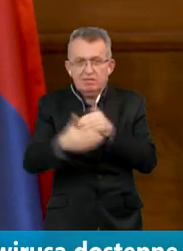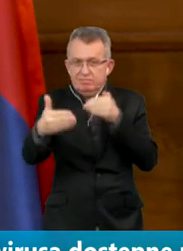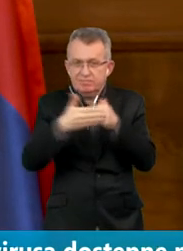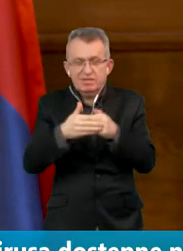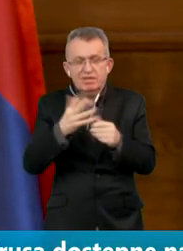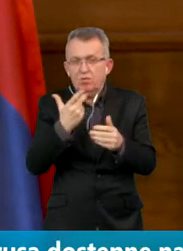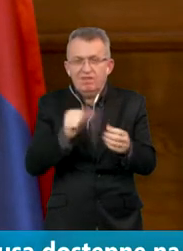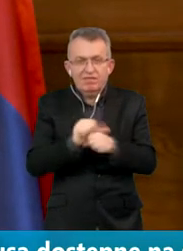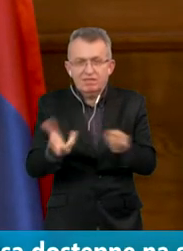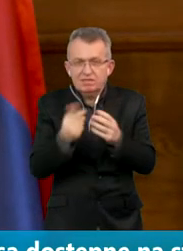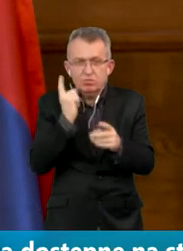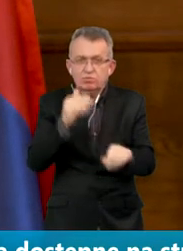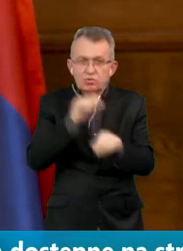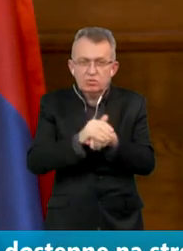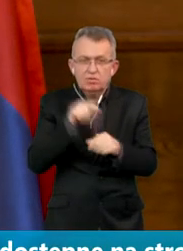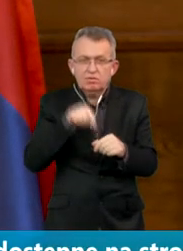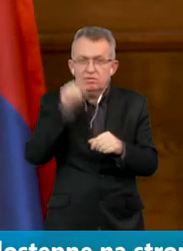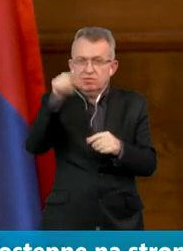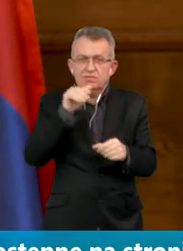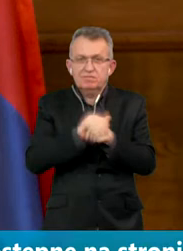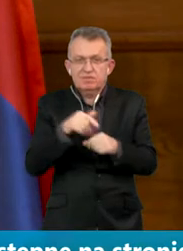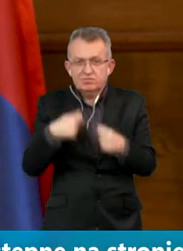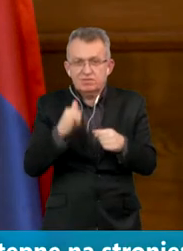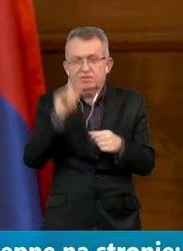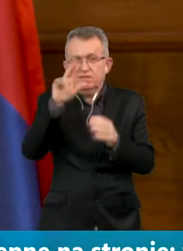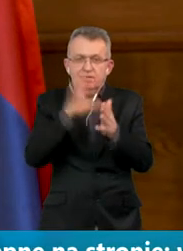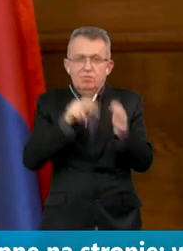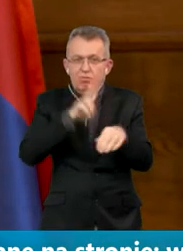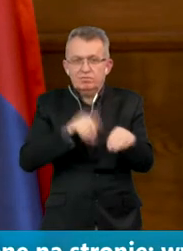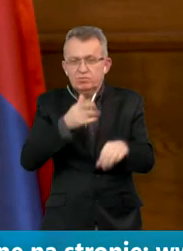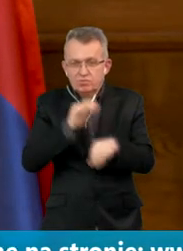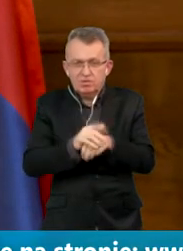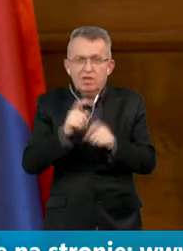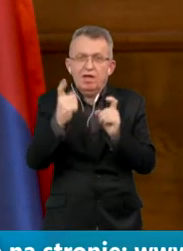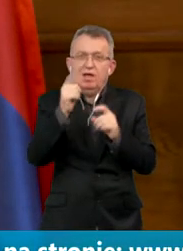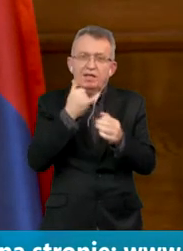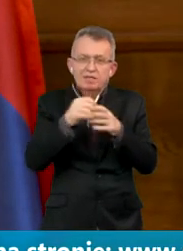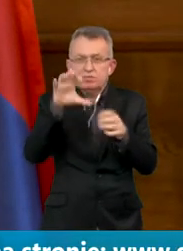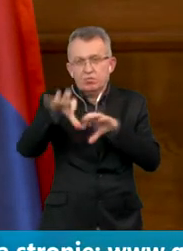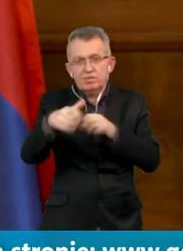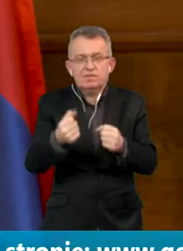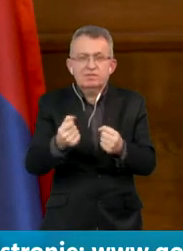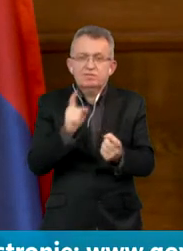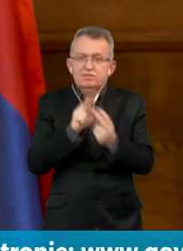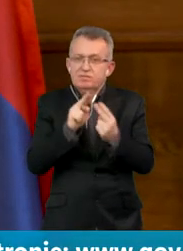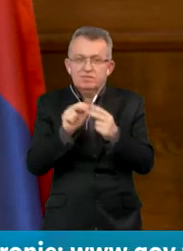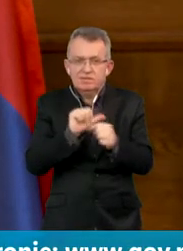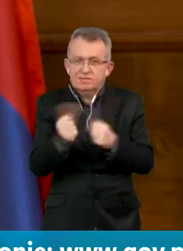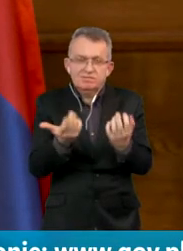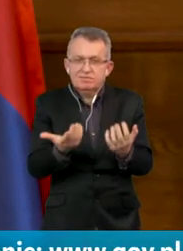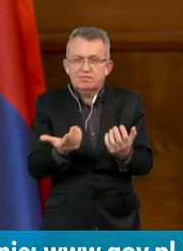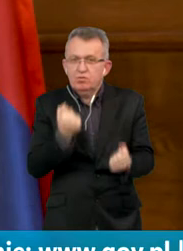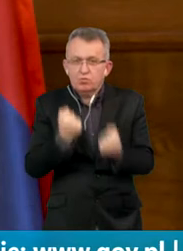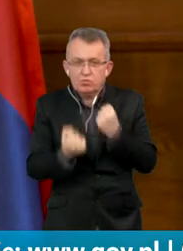proste, gdyż muszą się na to zgodzić obie społeczności. Często te społeczności naszych sąsiadów są bardzo zintegrowane, więc